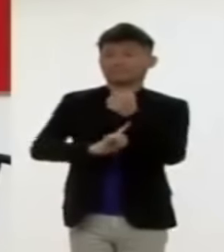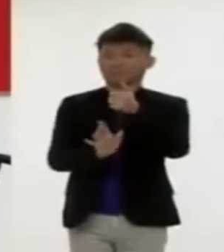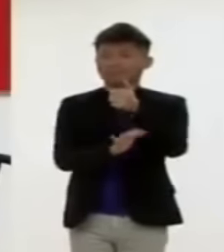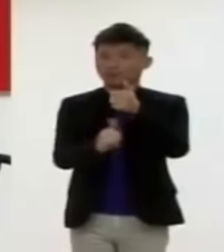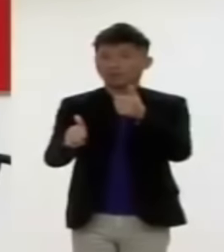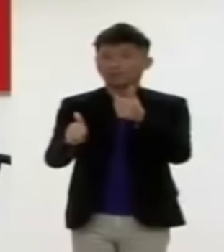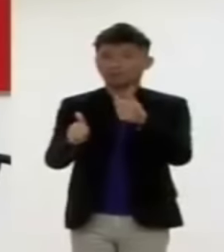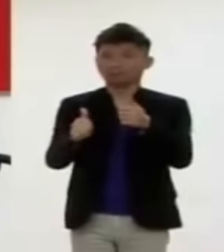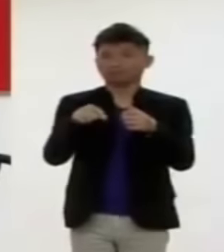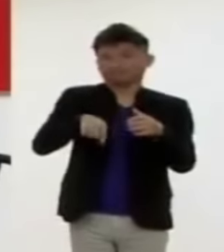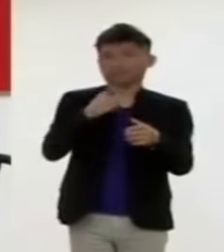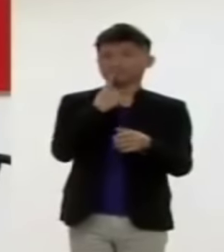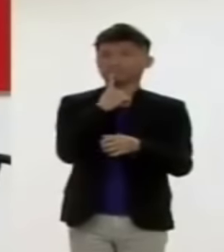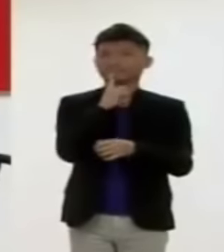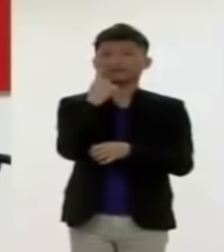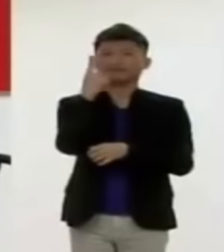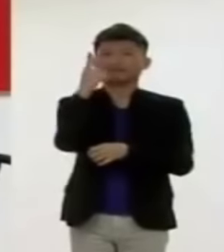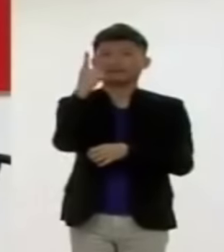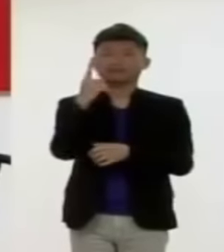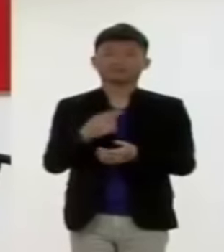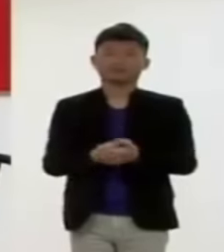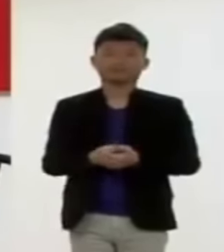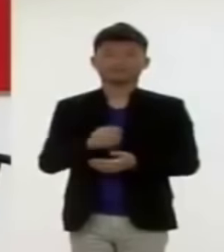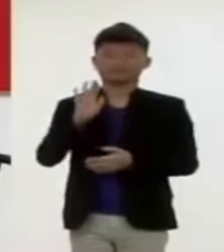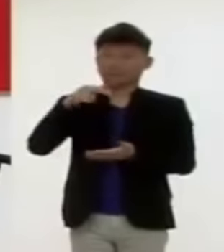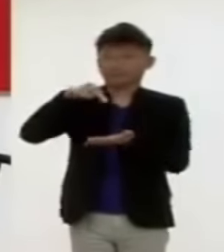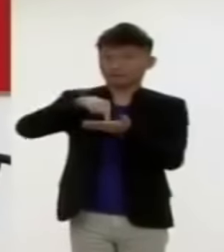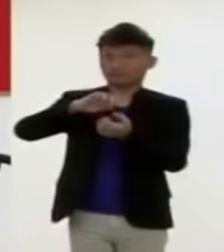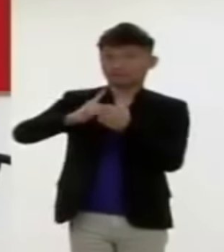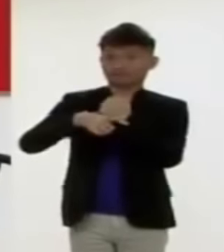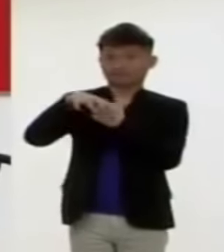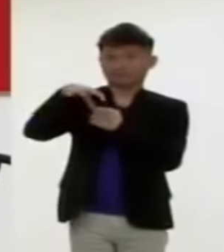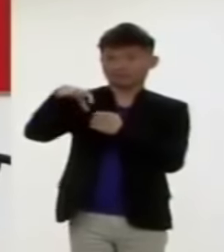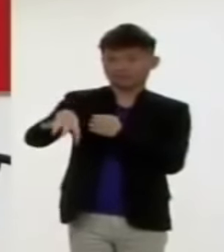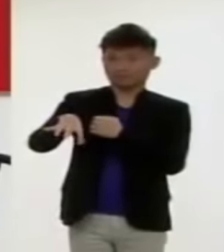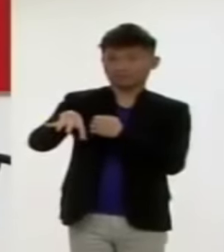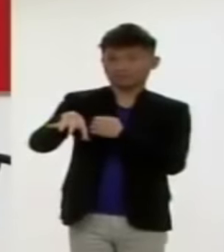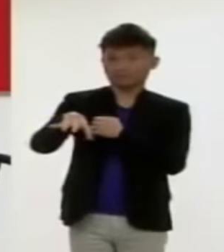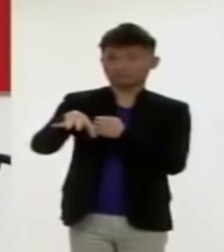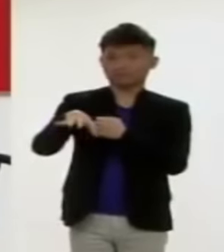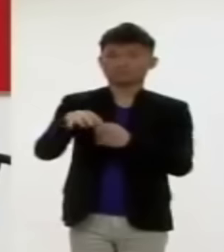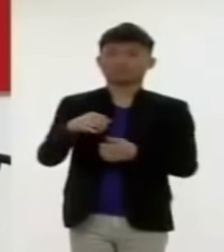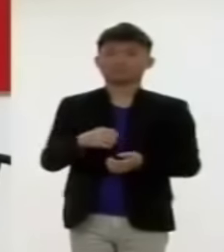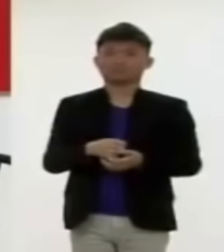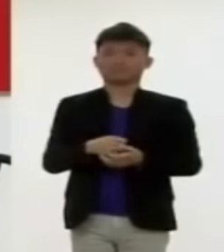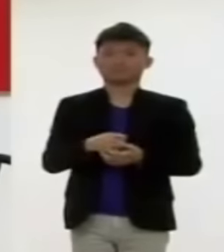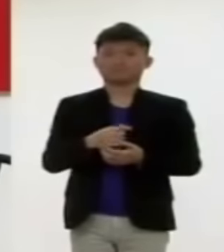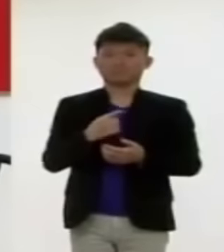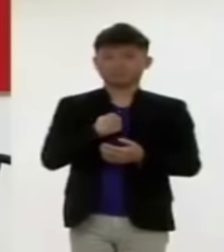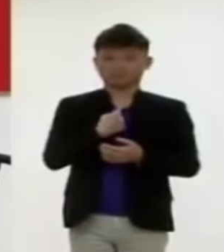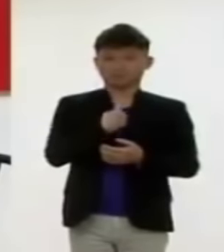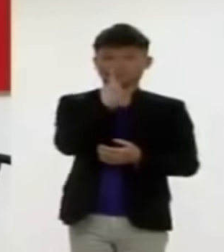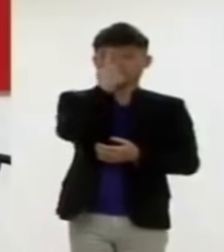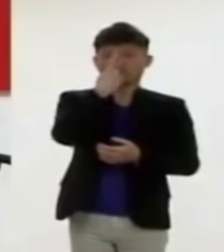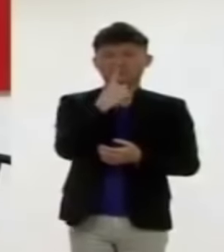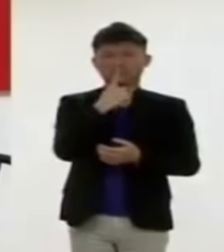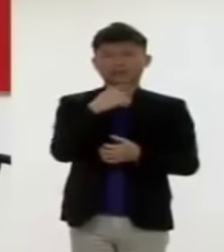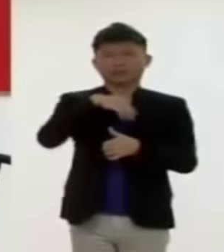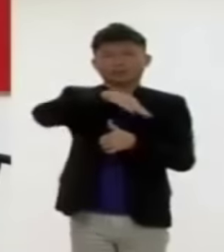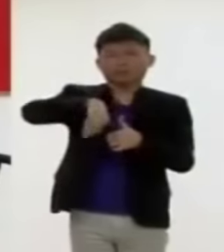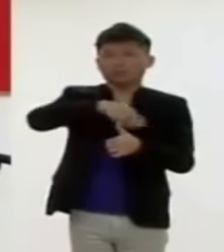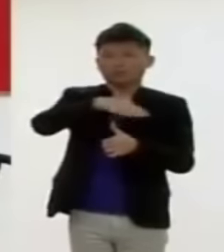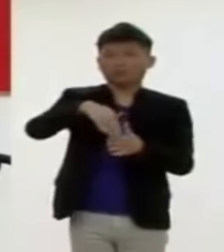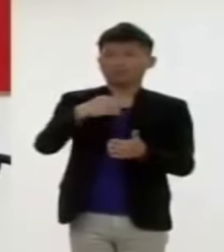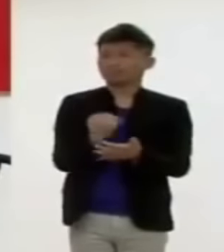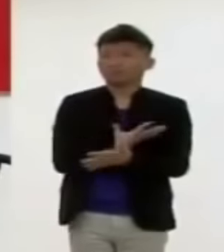席区域，但是在立法院里面不能只有你自己一只姑娘，我们是站